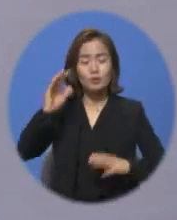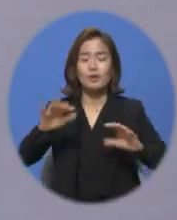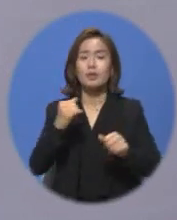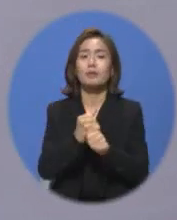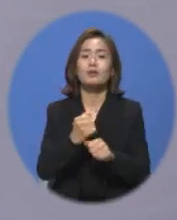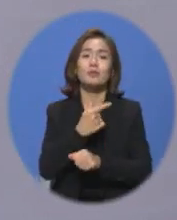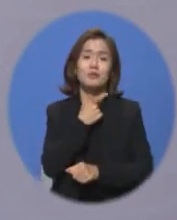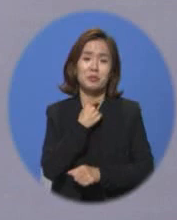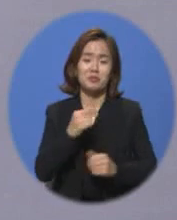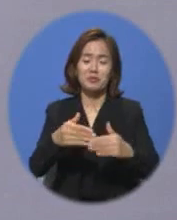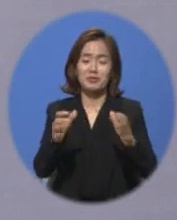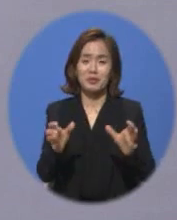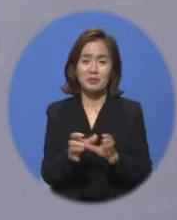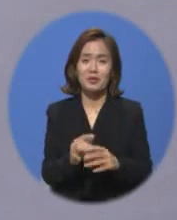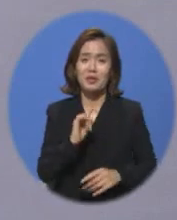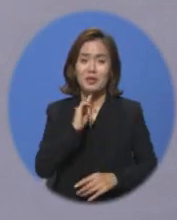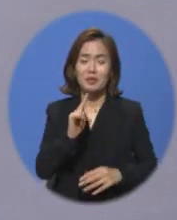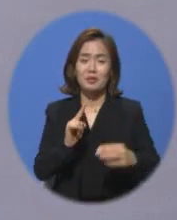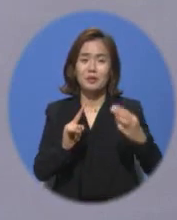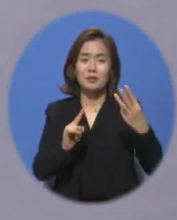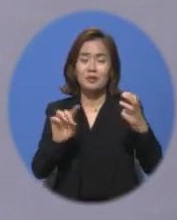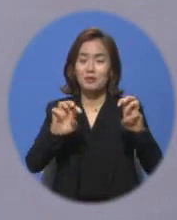정의롭고공정한대한민국을건설하고자하는정의당소속입니다.